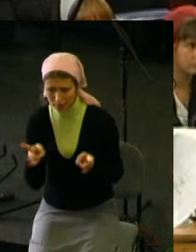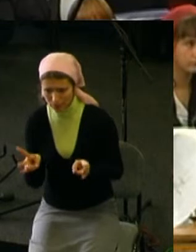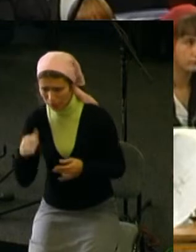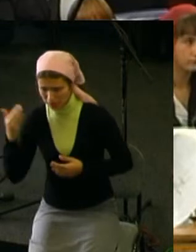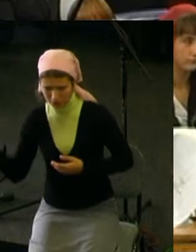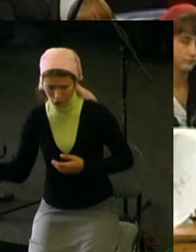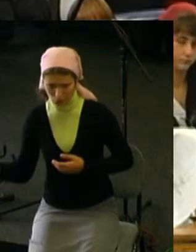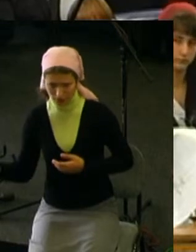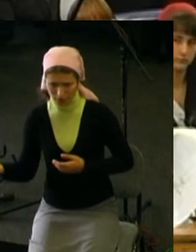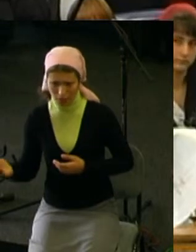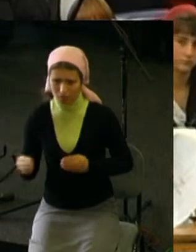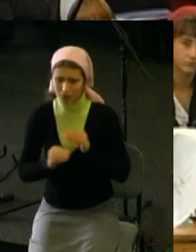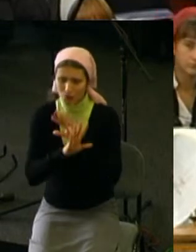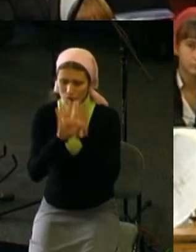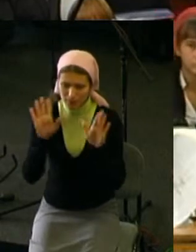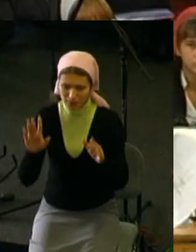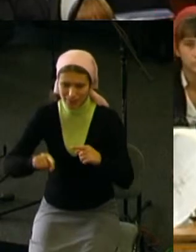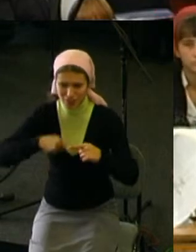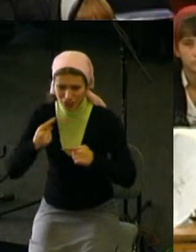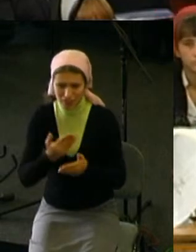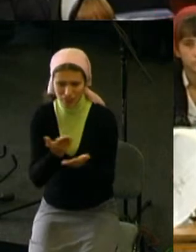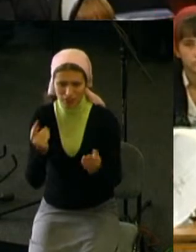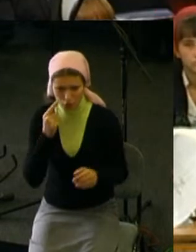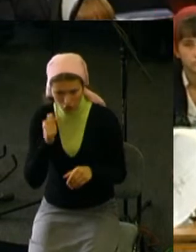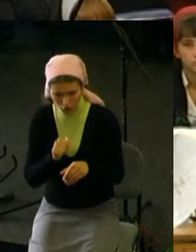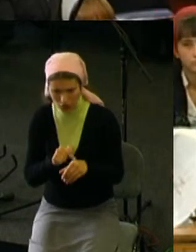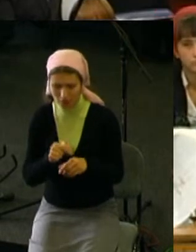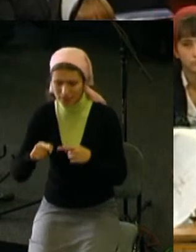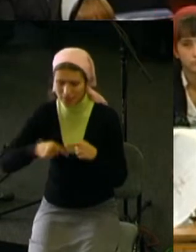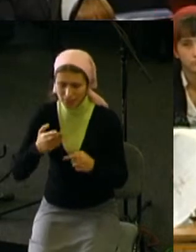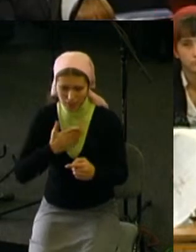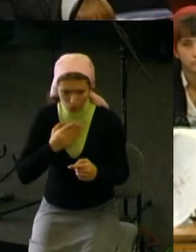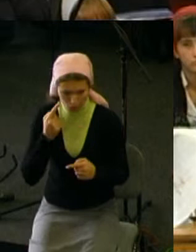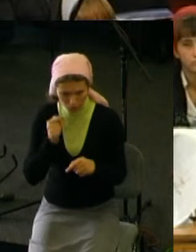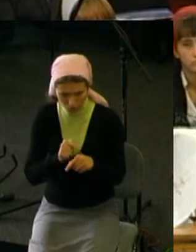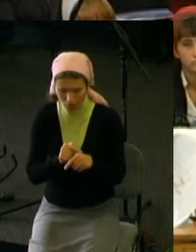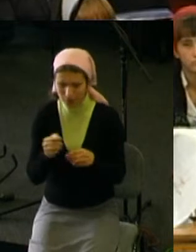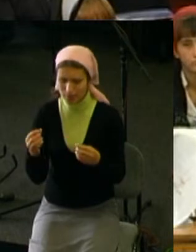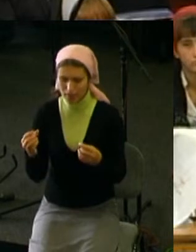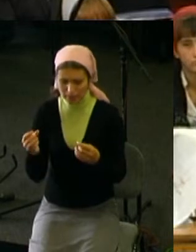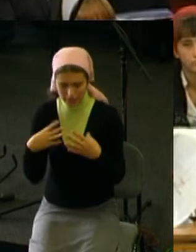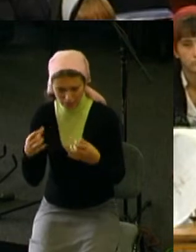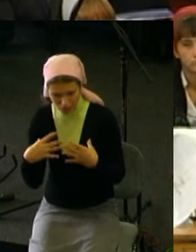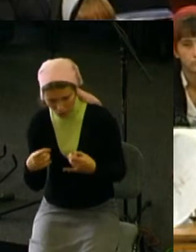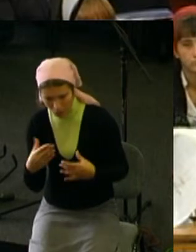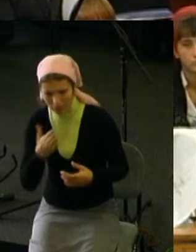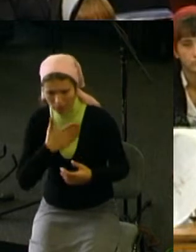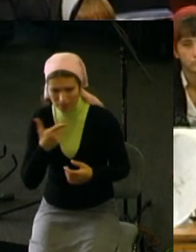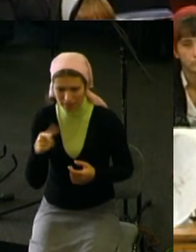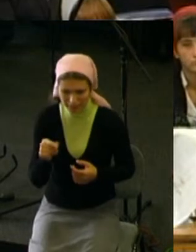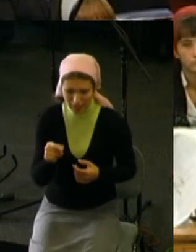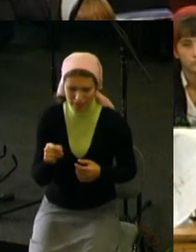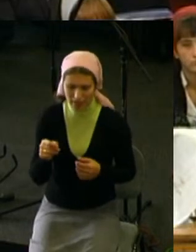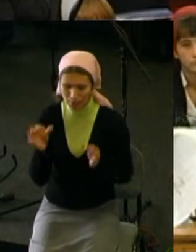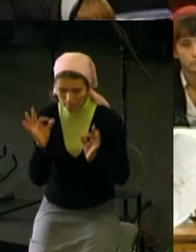сторони непотрібний через вашу совість через мою совість святкує мені де я